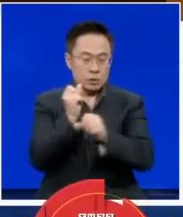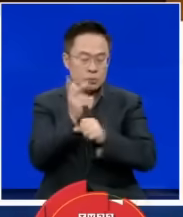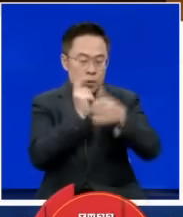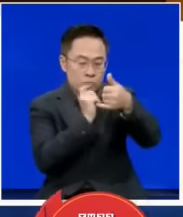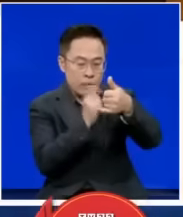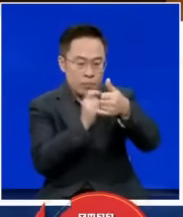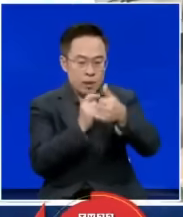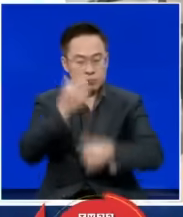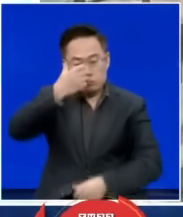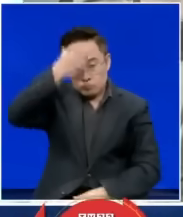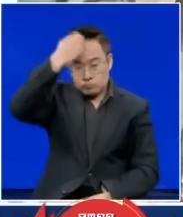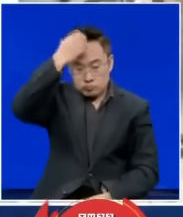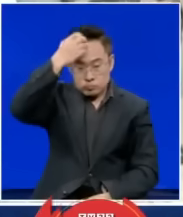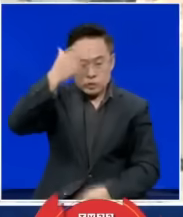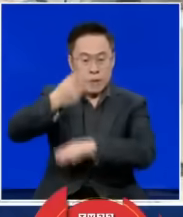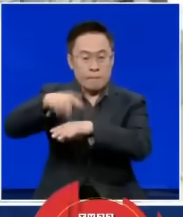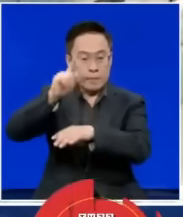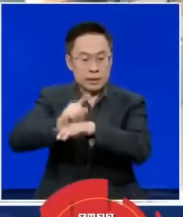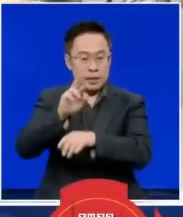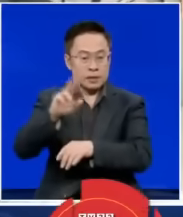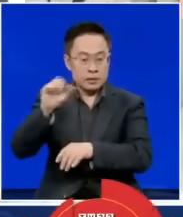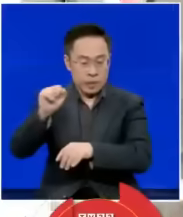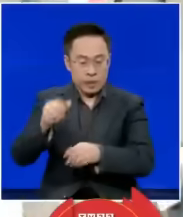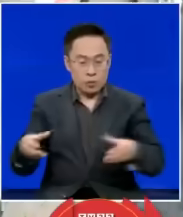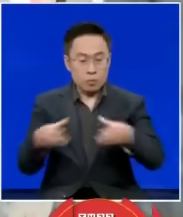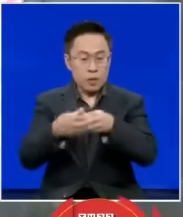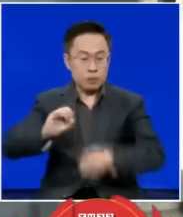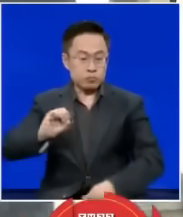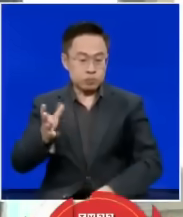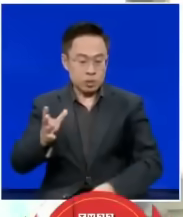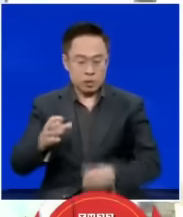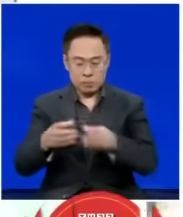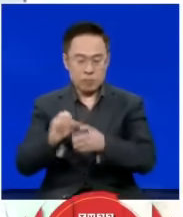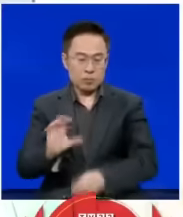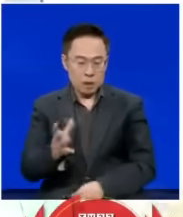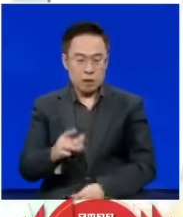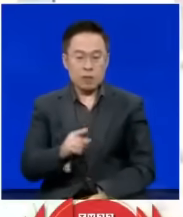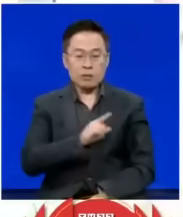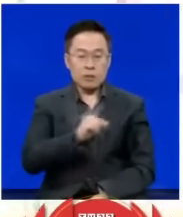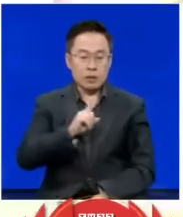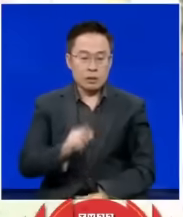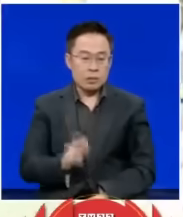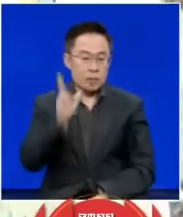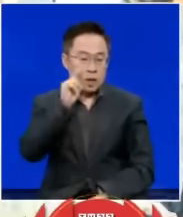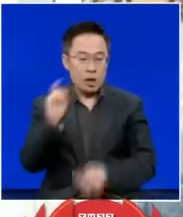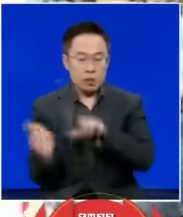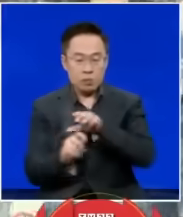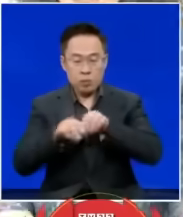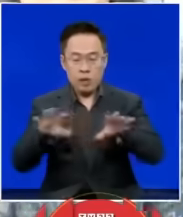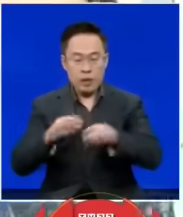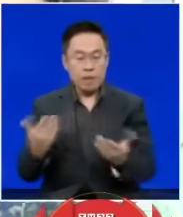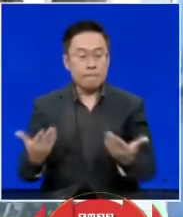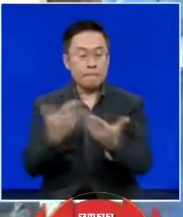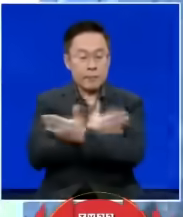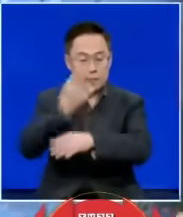าประธานสภาค่ะแล้วก็ท่านก็เป็นประธานสภาในโควต้าของประชาชาตินะท่านก็บอกว่าข่าวที่บอกว่าจะเปลี่ยนตัวประธานสภาเพื่อร